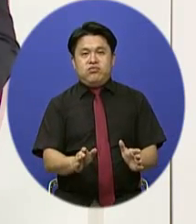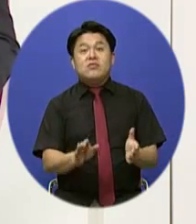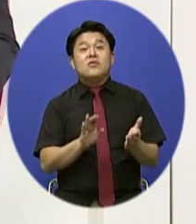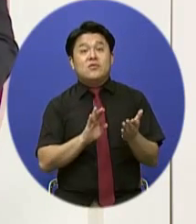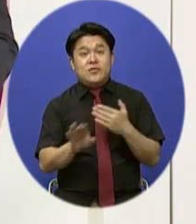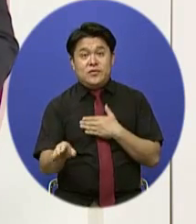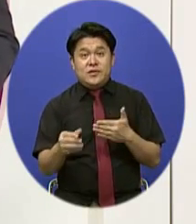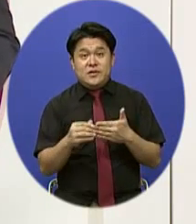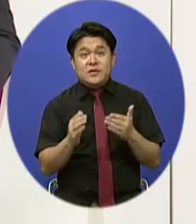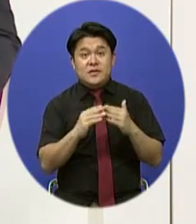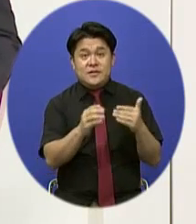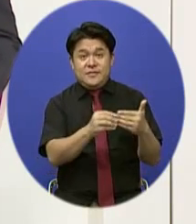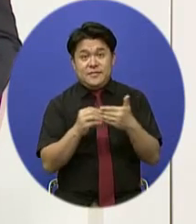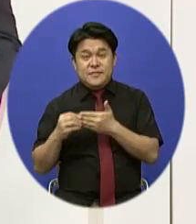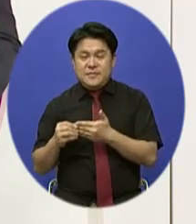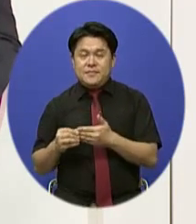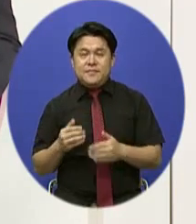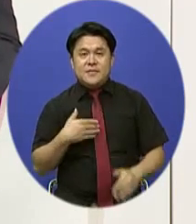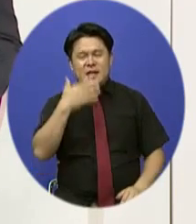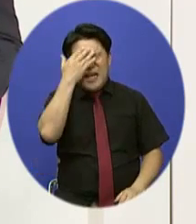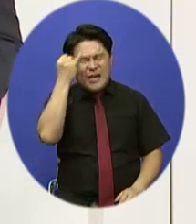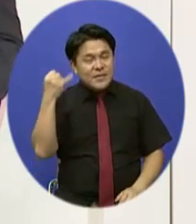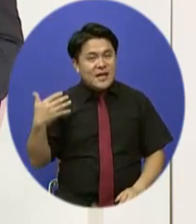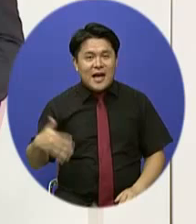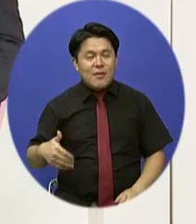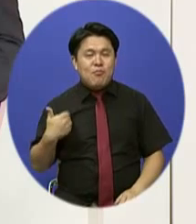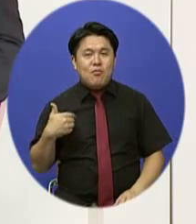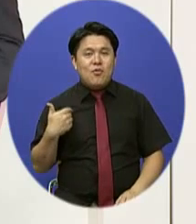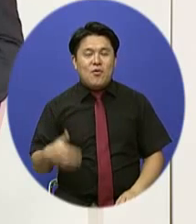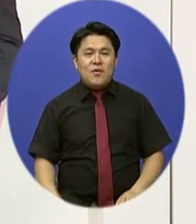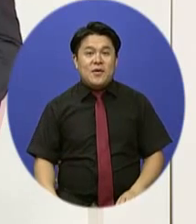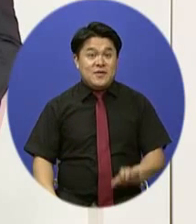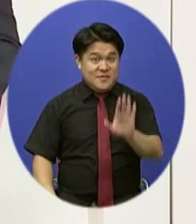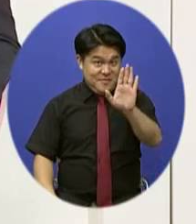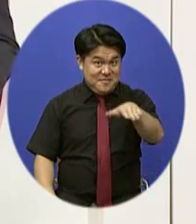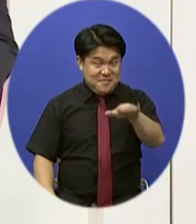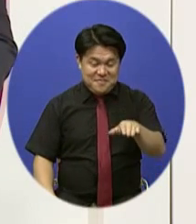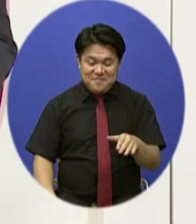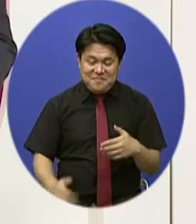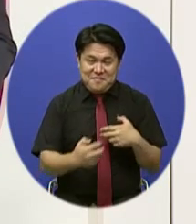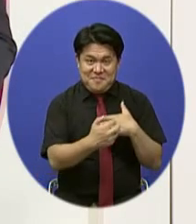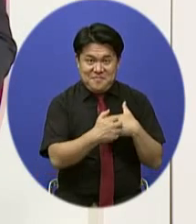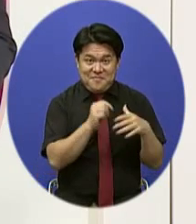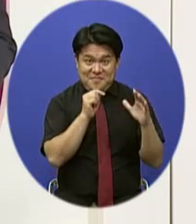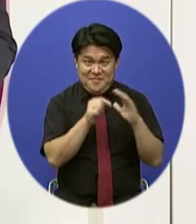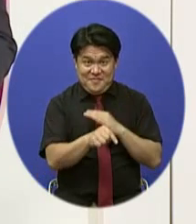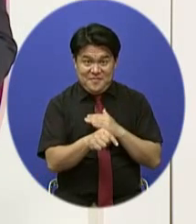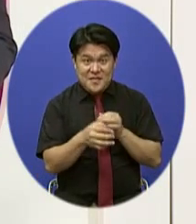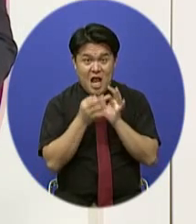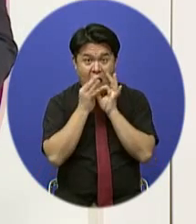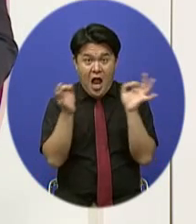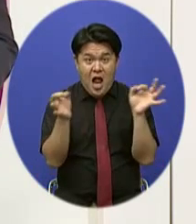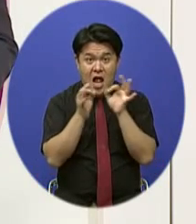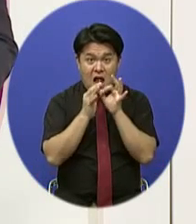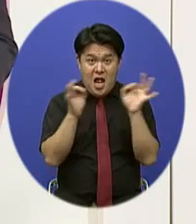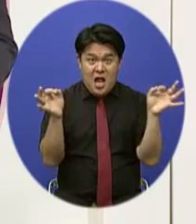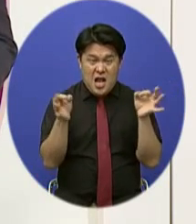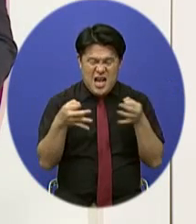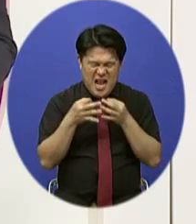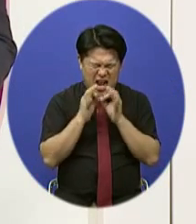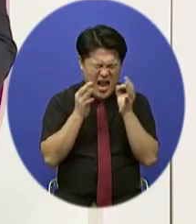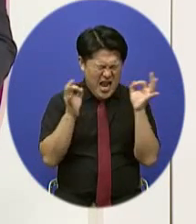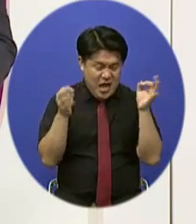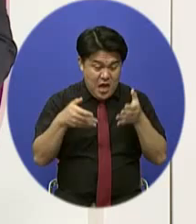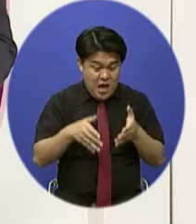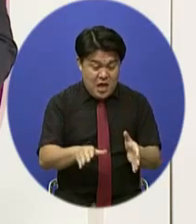그래요. 어땠어요? 그 저는 할머니가 안 돼봐서 그 심정을 모르겠는데. 그 병원에서요. 울음소리가 태어나면서 나는